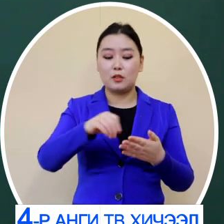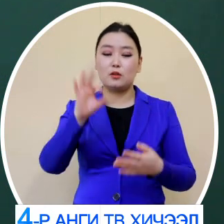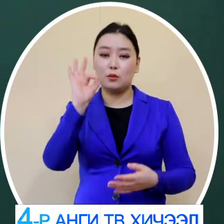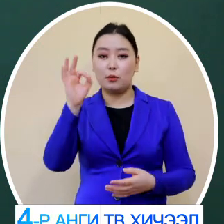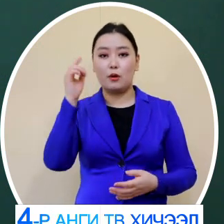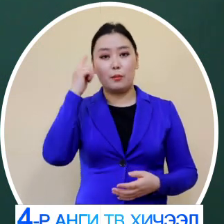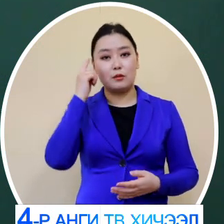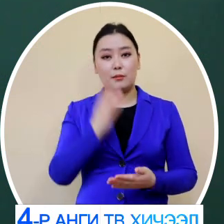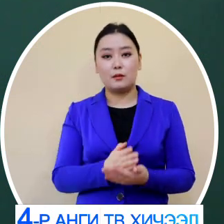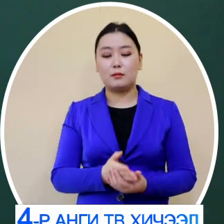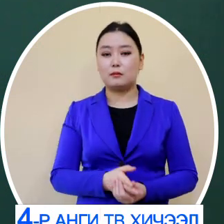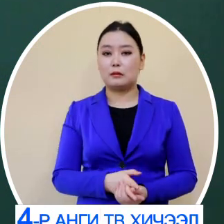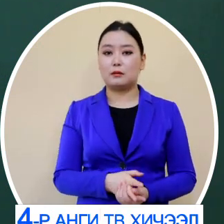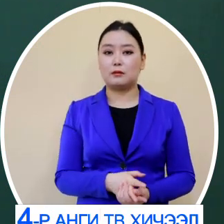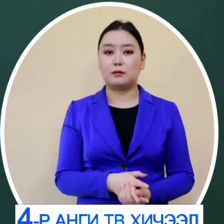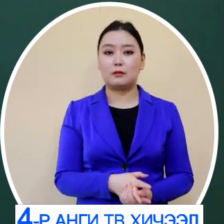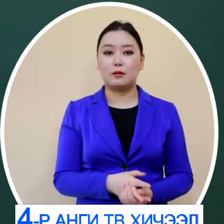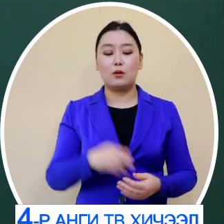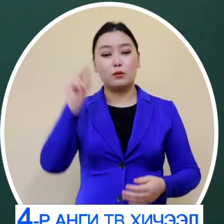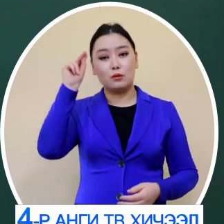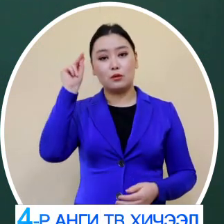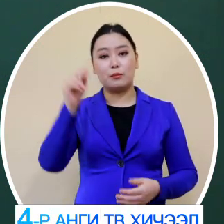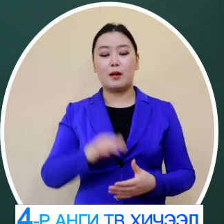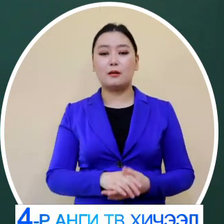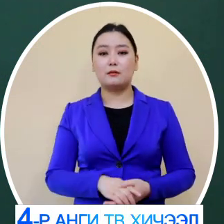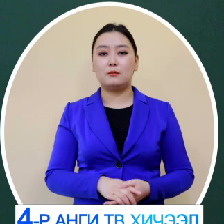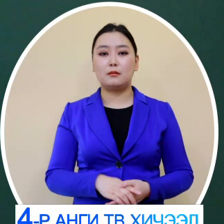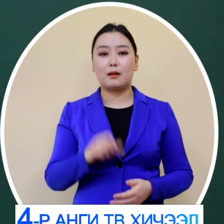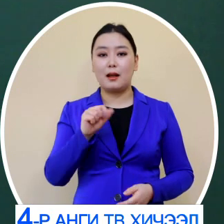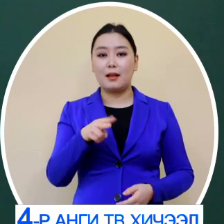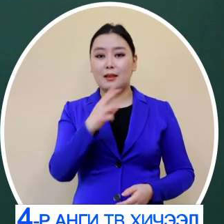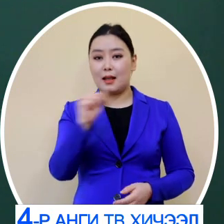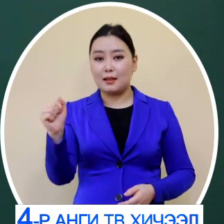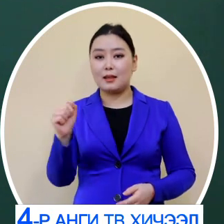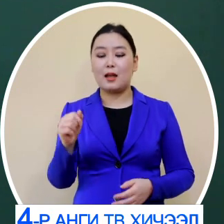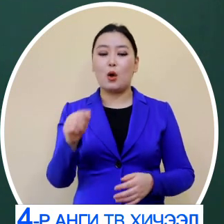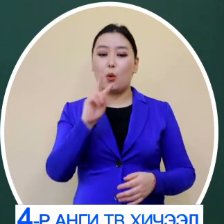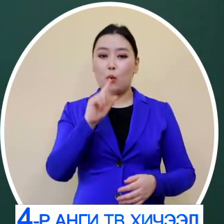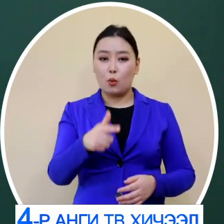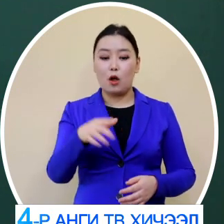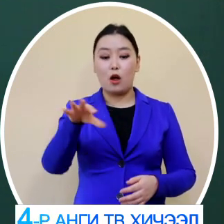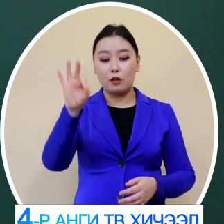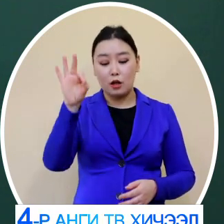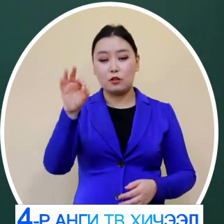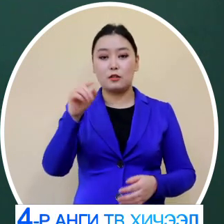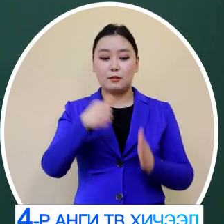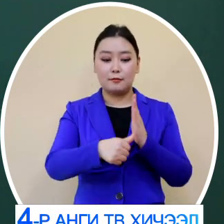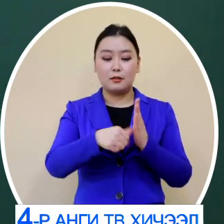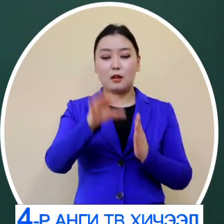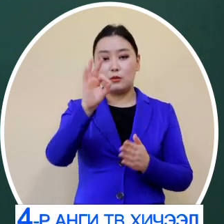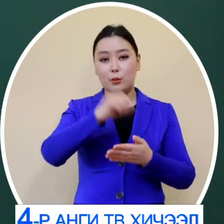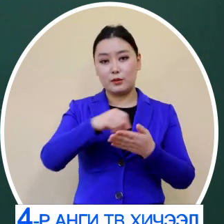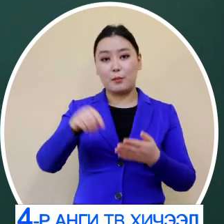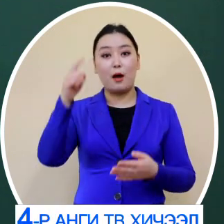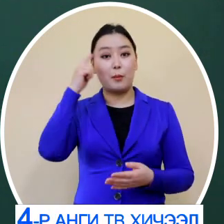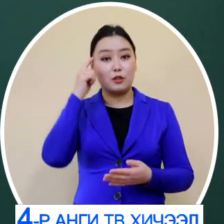зөв бичих дүрмийн алдаатай ямар үг байгааг ажиглаж анхаарч харцгаая. За зарим сурагчт маань аль хэдийн одоо алдаатай үг